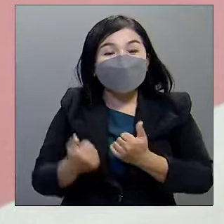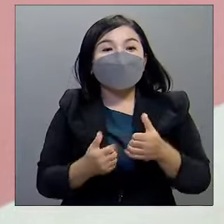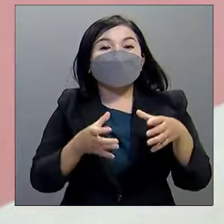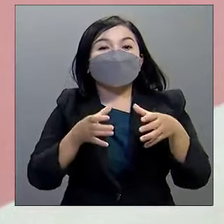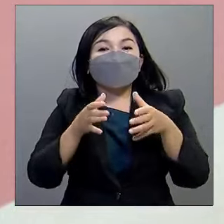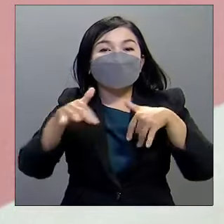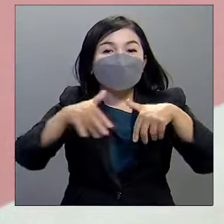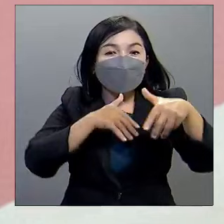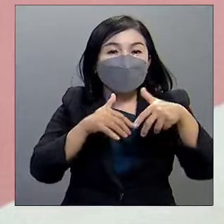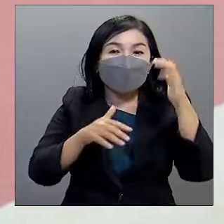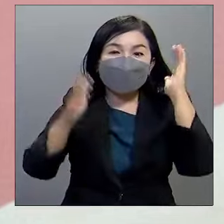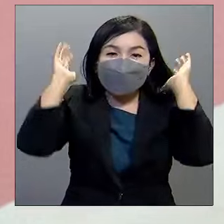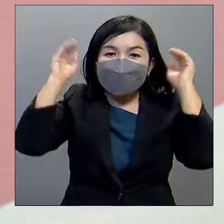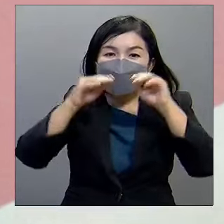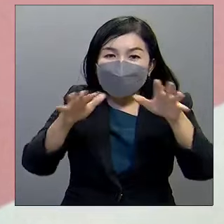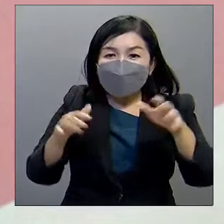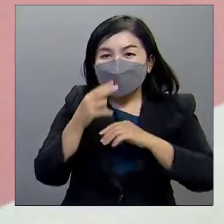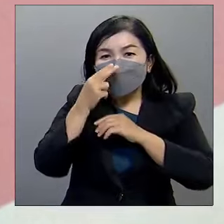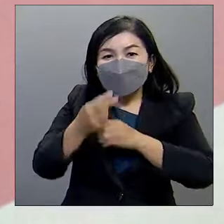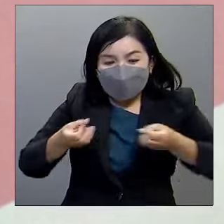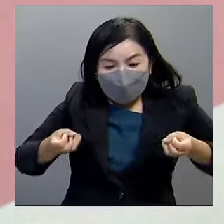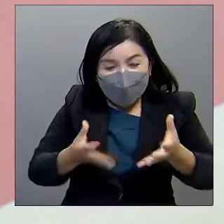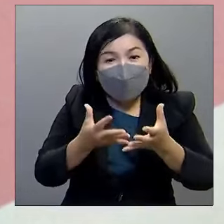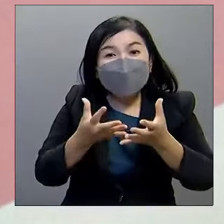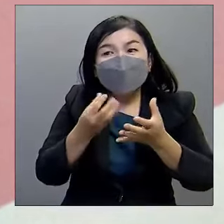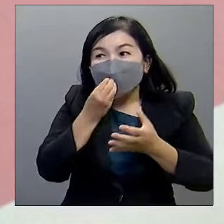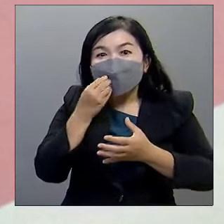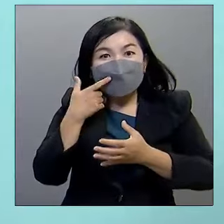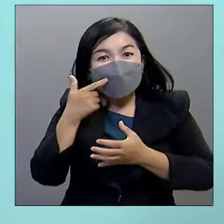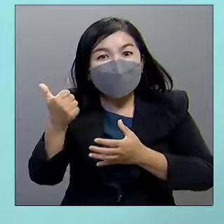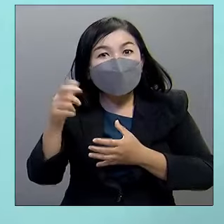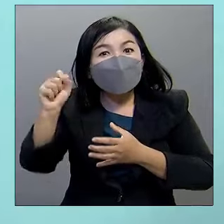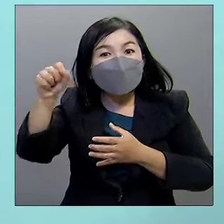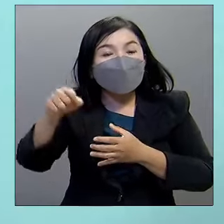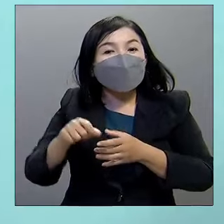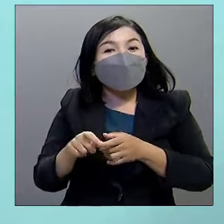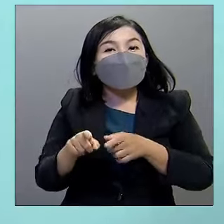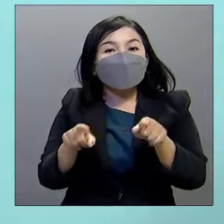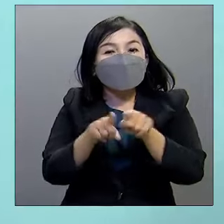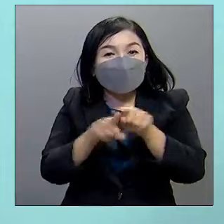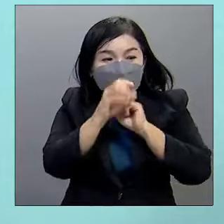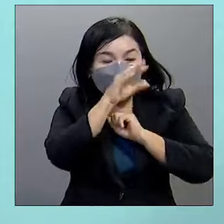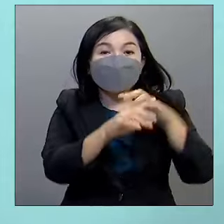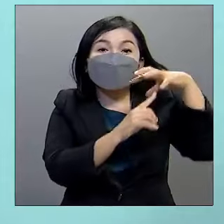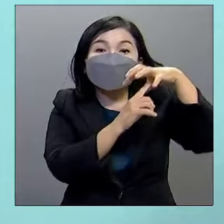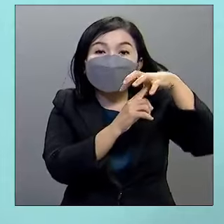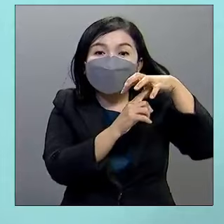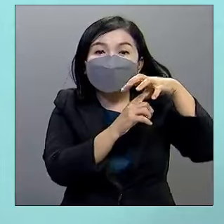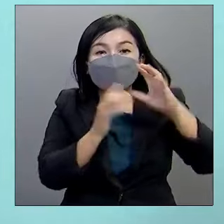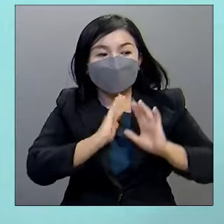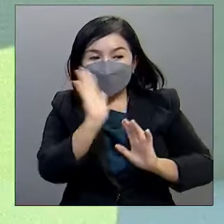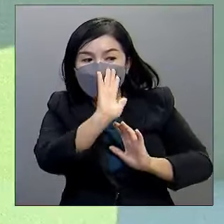คุณเกษมสิริบอกเห็ดออริจิชุบแป้งทอดค่ะน้องต๊อบเห็นด้วยครับพี ่แหมมาเลยนะเดี๋ยวนะอันนี้ฝากบอกไว้นะคะว่าปูเป้